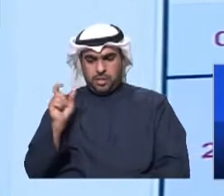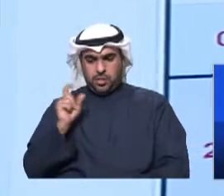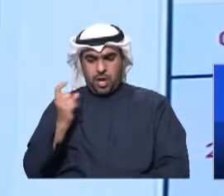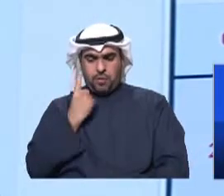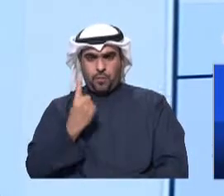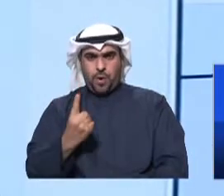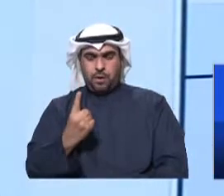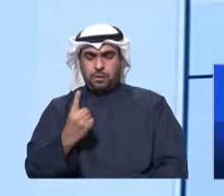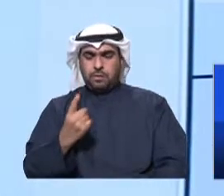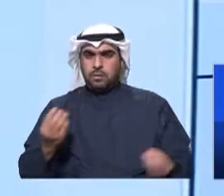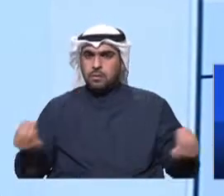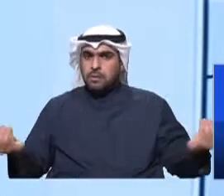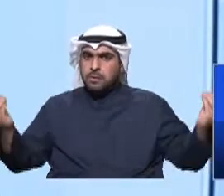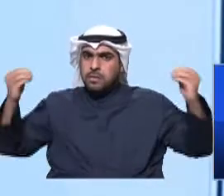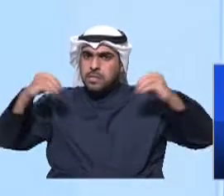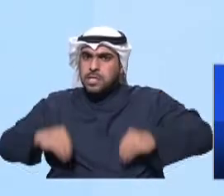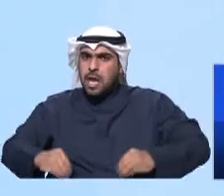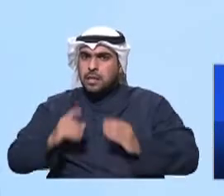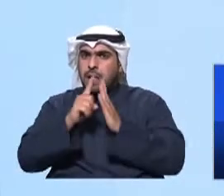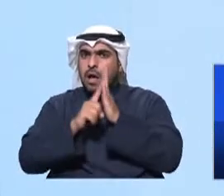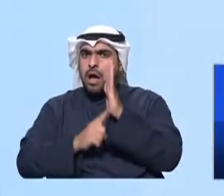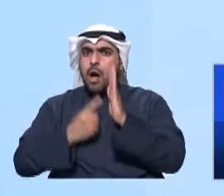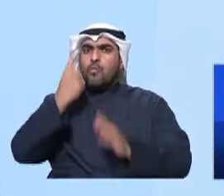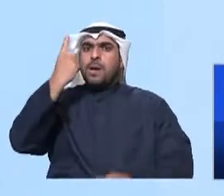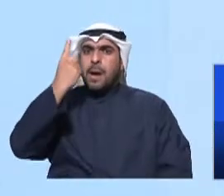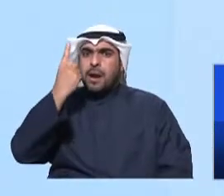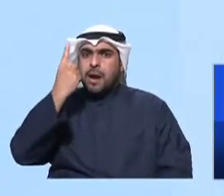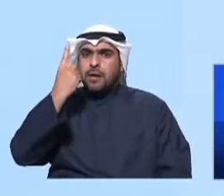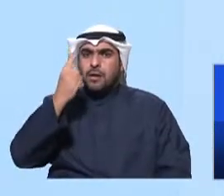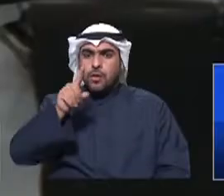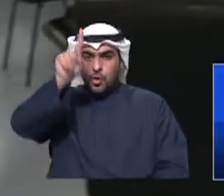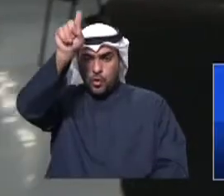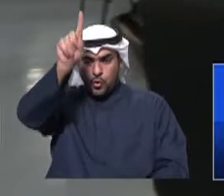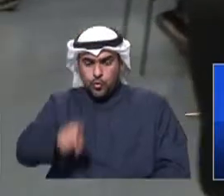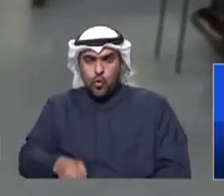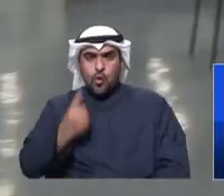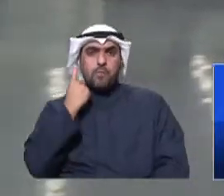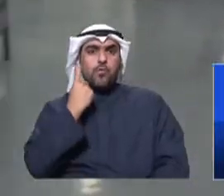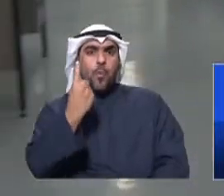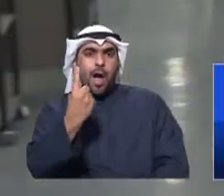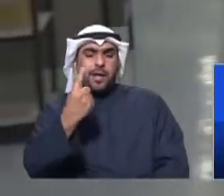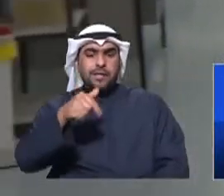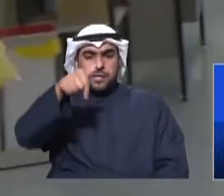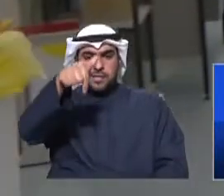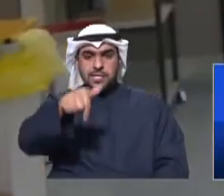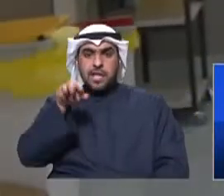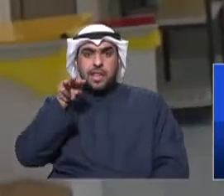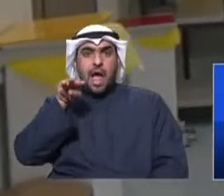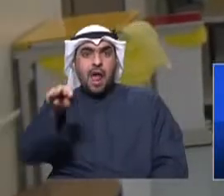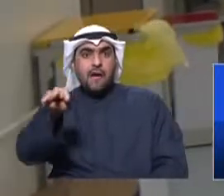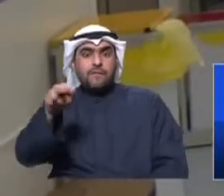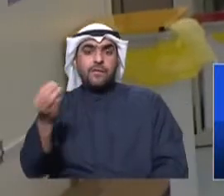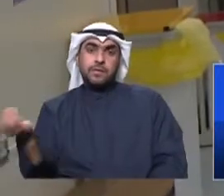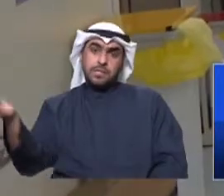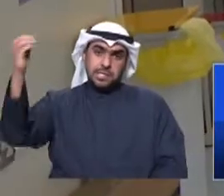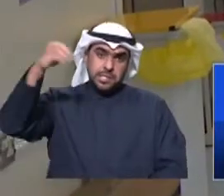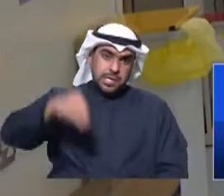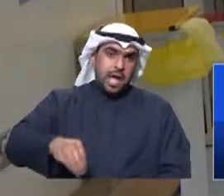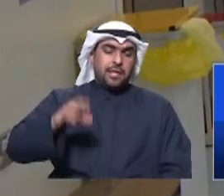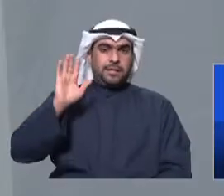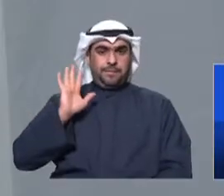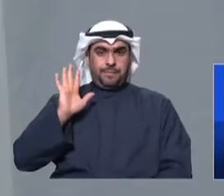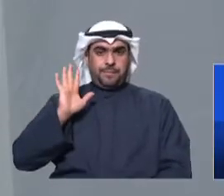الجائحة في نهاية الشهر الماضي التي وصلت إلى ذروتها، وخلال اليومين الماضيين تشير قراءات